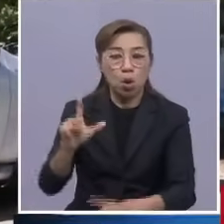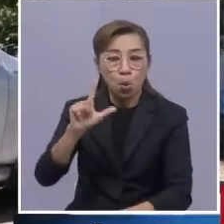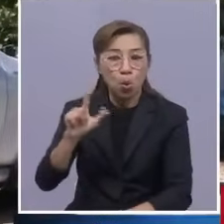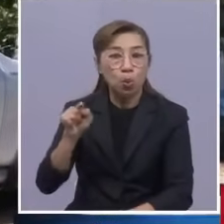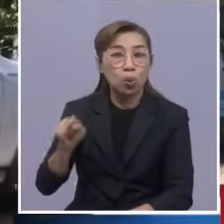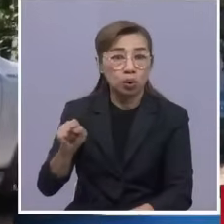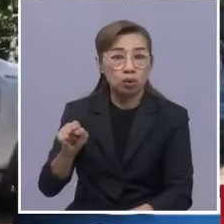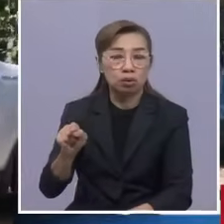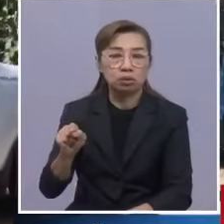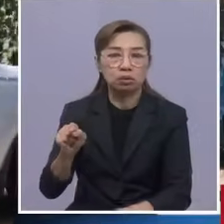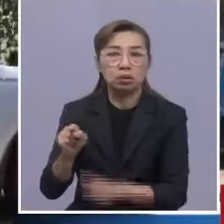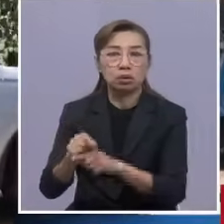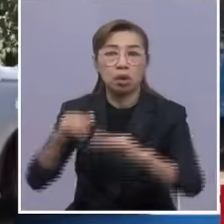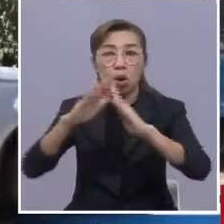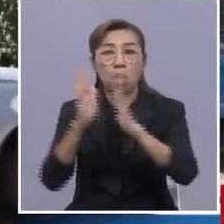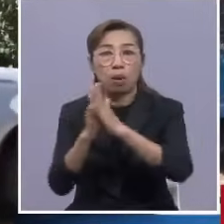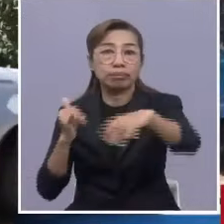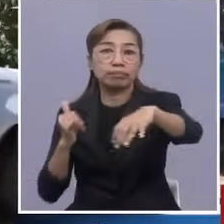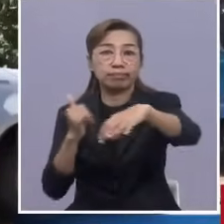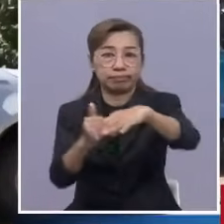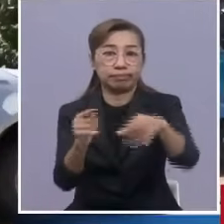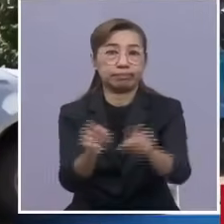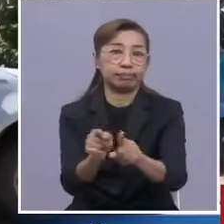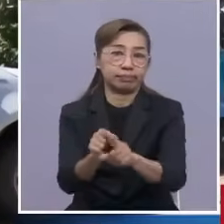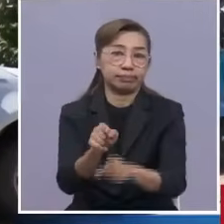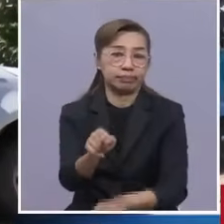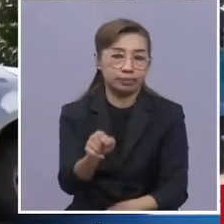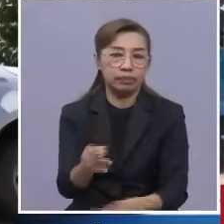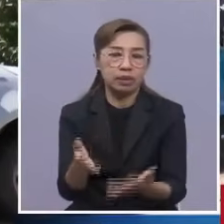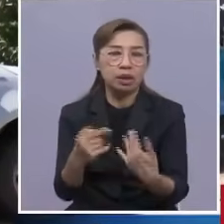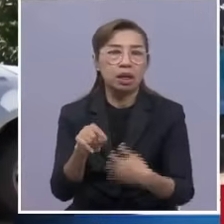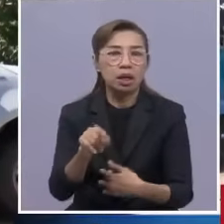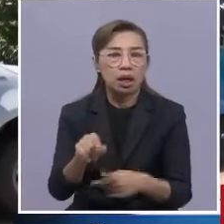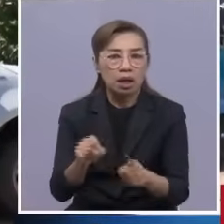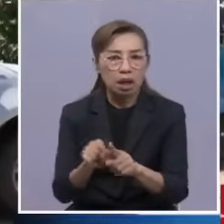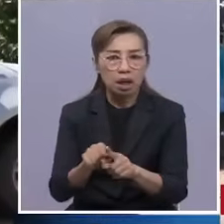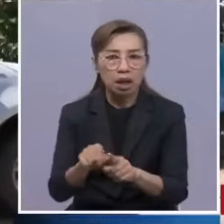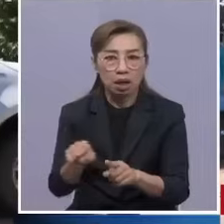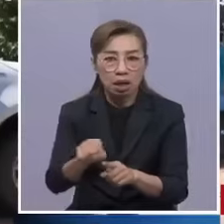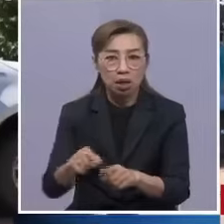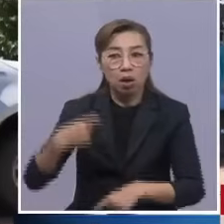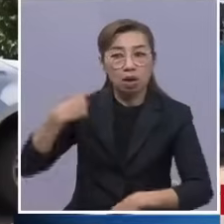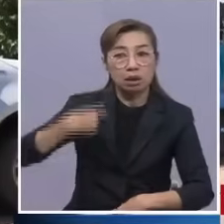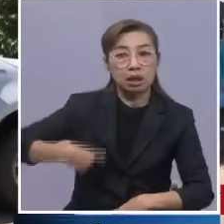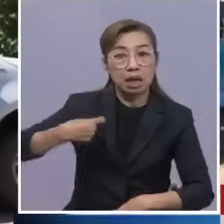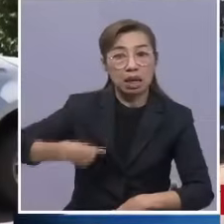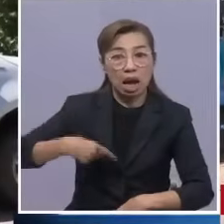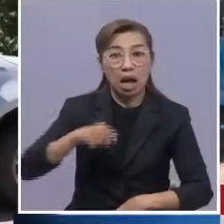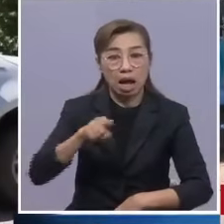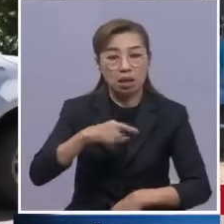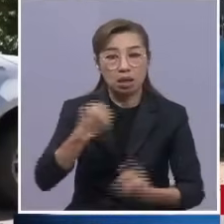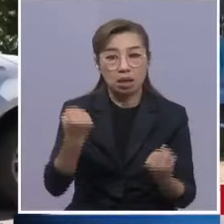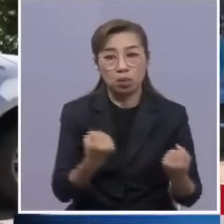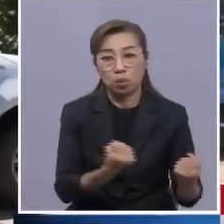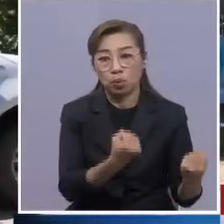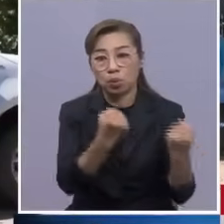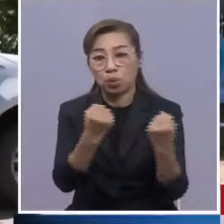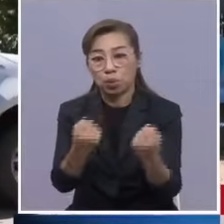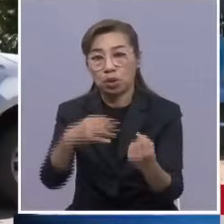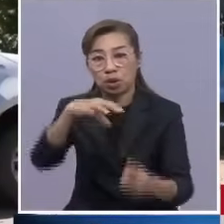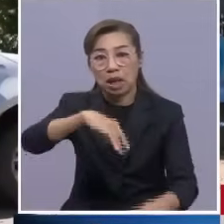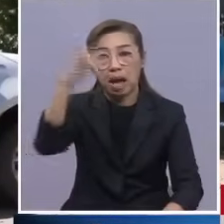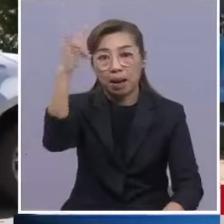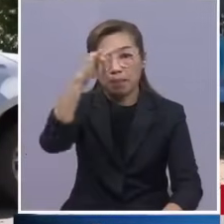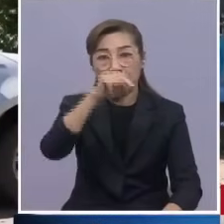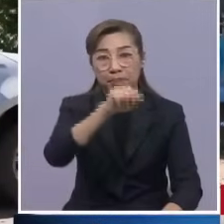ครับก็จะไปที่วัดกกอกเช่นเดียวกันนะครับขณะเดียวกันก็จะไปรับทีมทนายความนะครับที่จะเดินทางมาลงที่สนามบินน